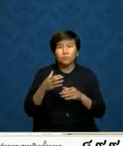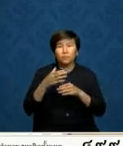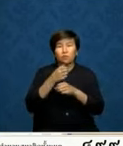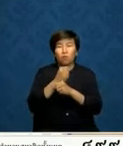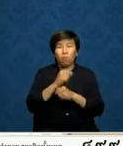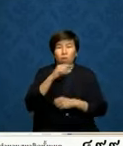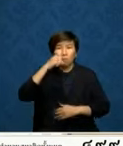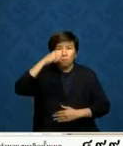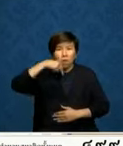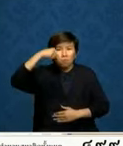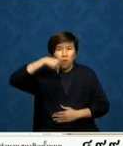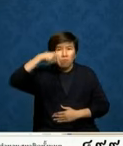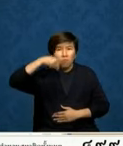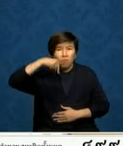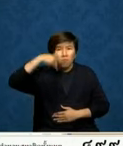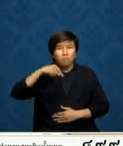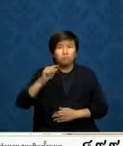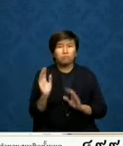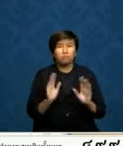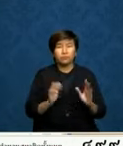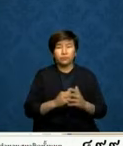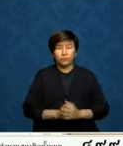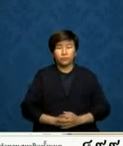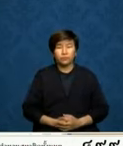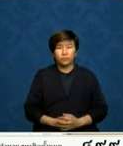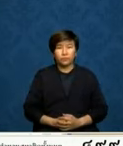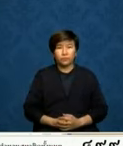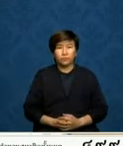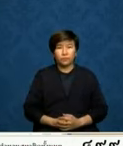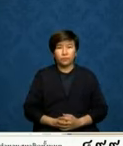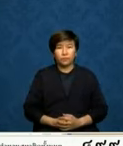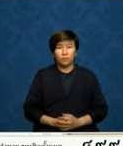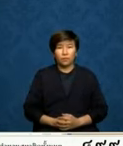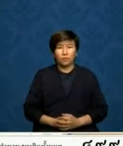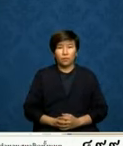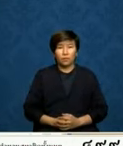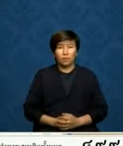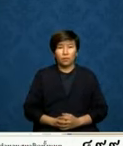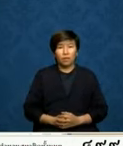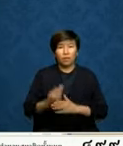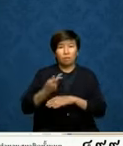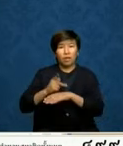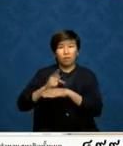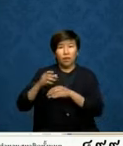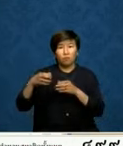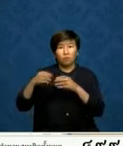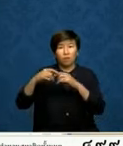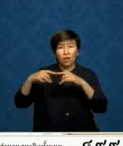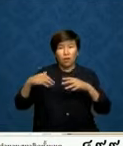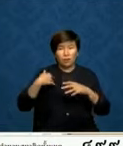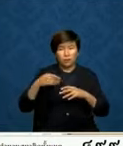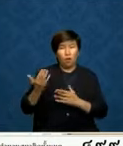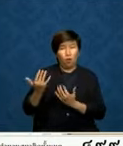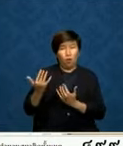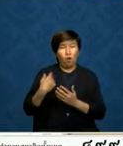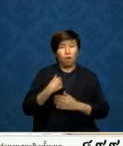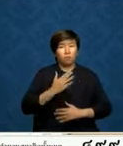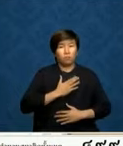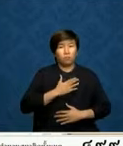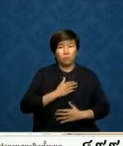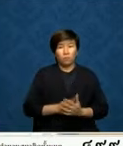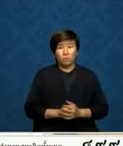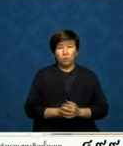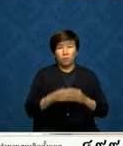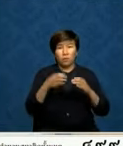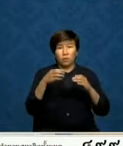ากนะครับเชิญครับ ท่านประธานครับก่อนที่ท่านประธานวิฝ่ายค้านจะพูดครับณัฐวุฒิ บัวประทุมบัญชีรายชื่อพรรคก้าวไกลนะครับท่